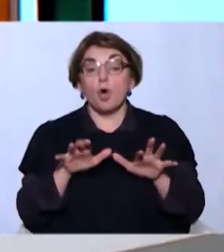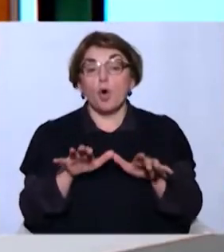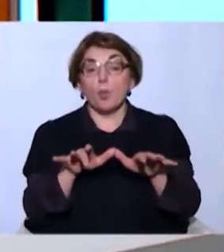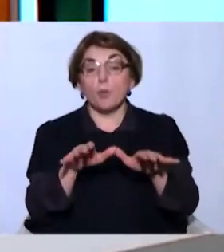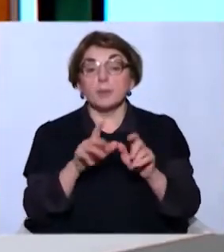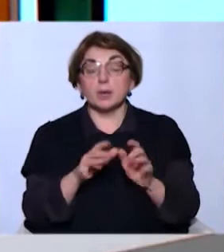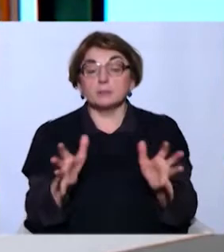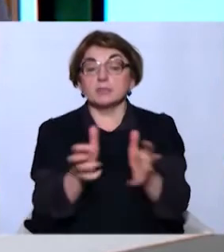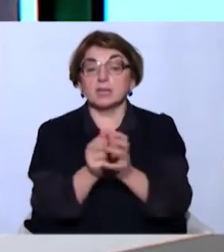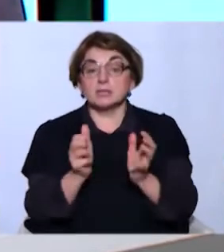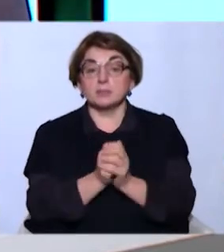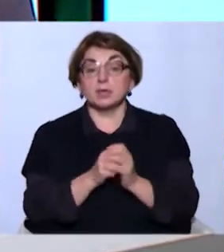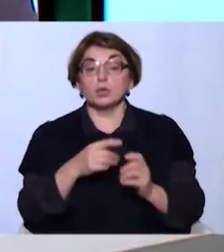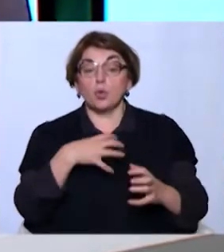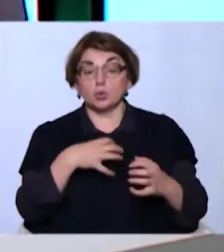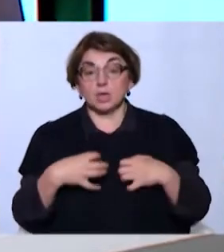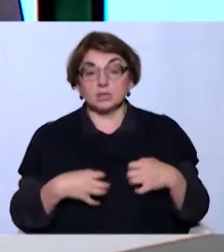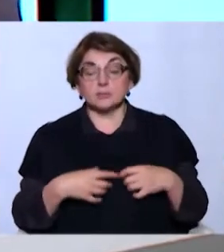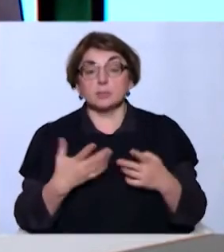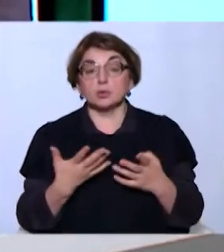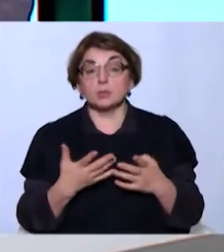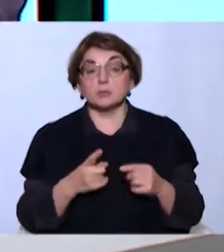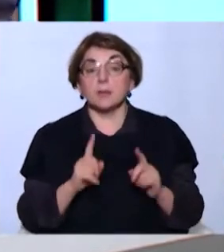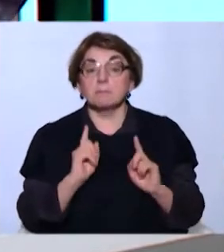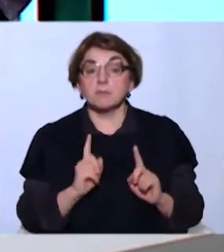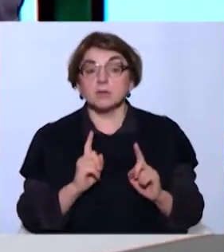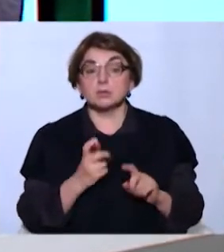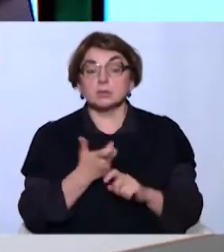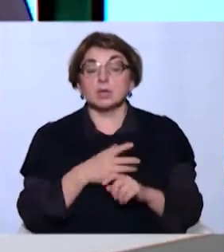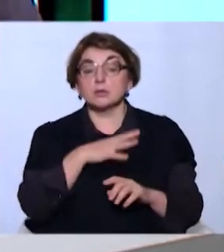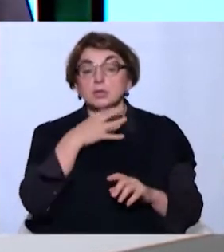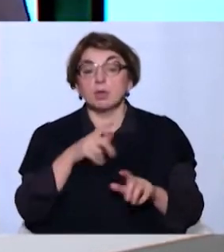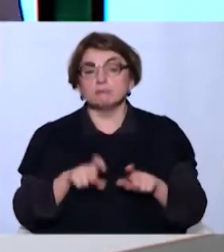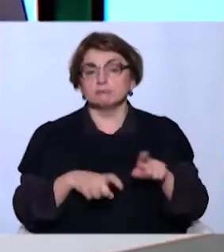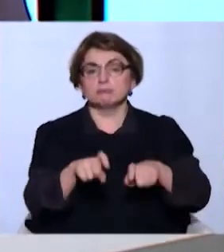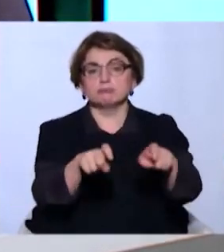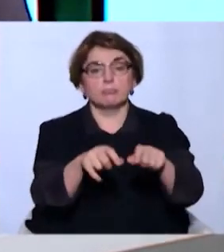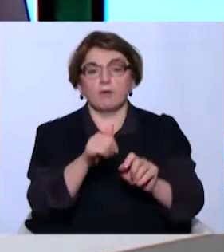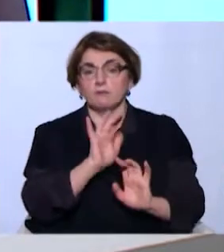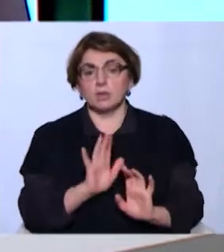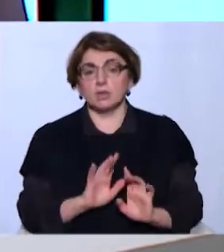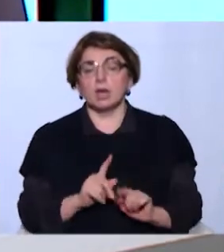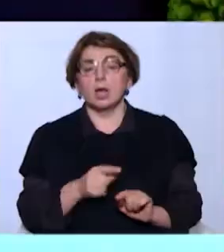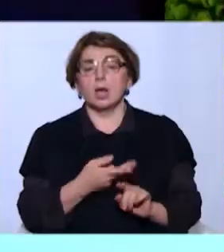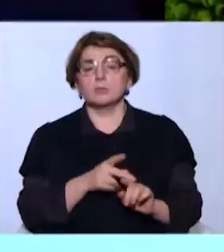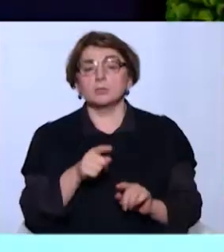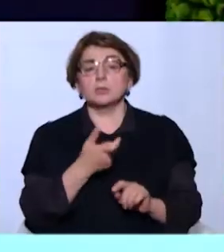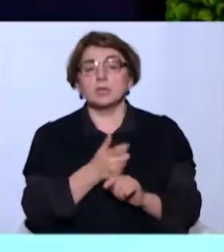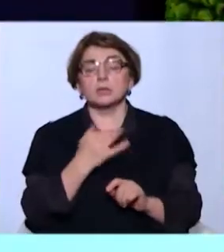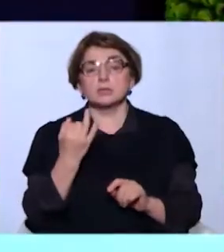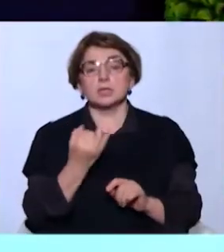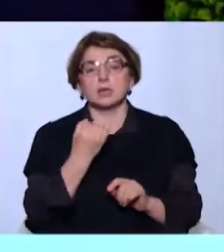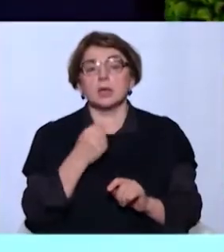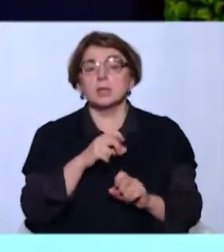არიან მტაცებელი ორგანიზმები. ისინი მაინც და მაინც დიდი გადაადგილების უნარით არ გამოირჩევენ, ამისათვის აგებენ ძალიან